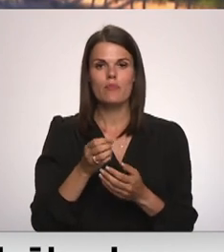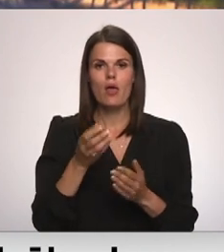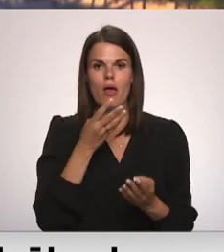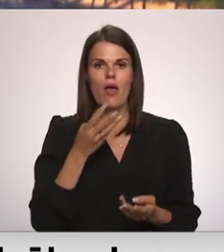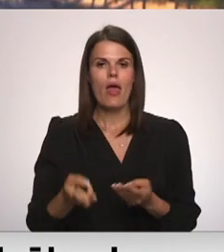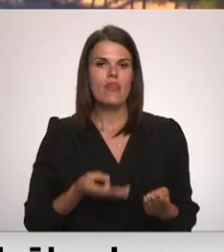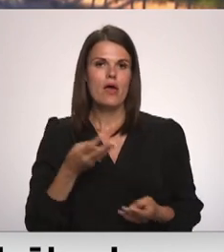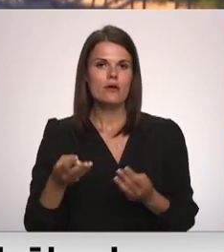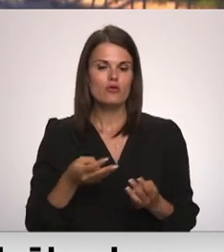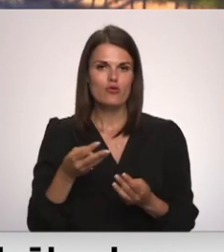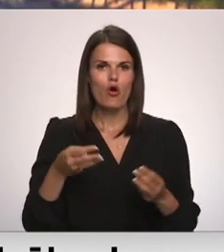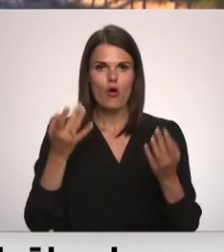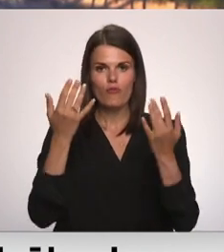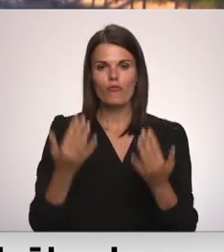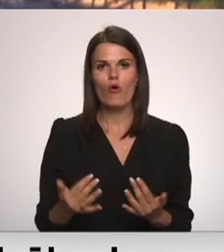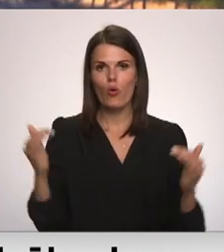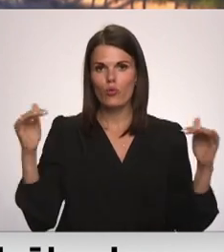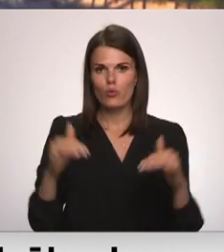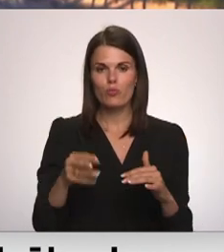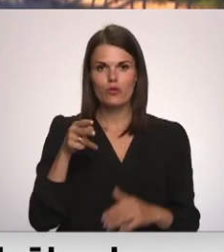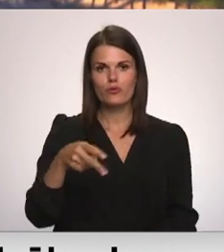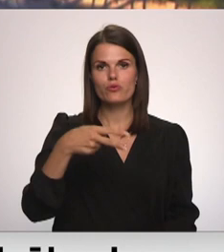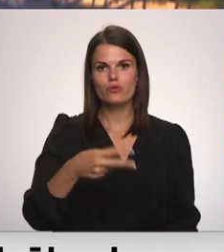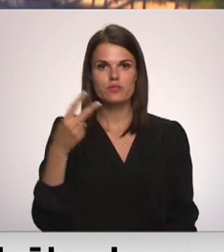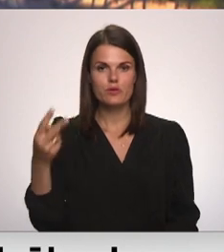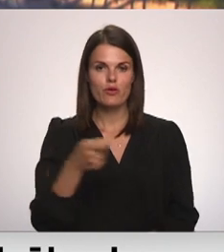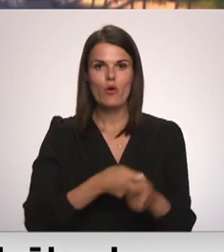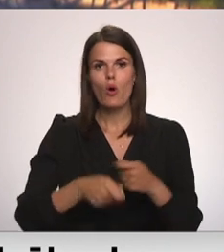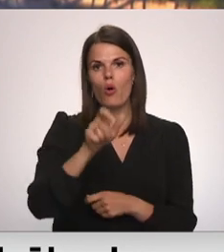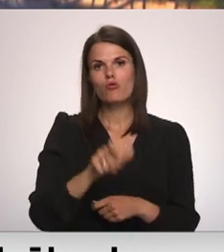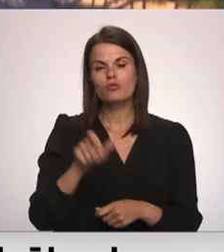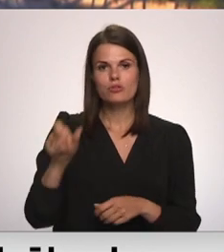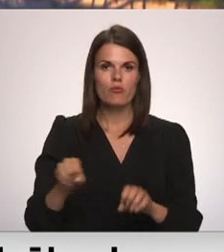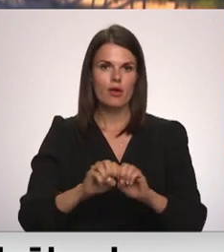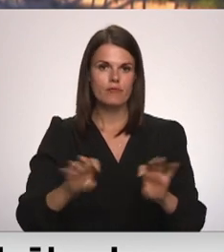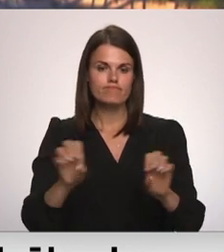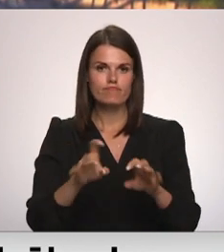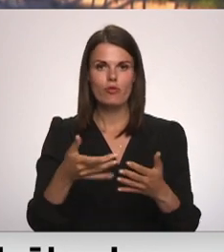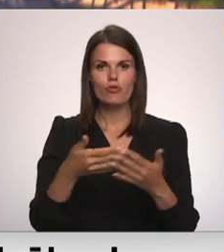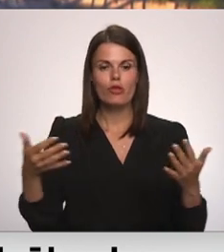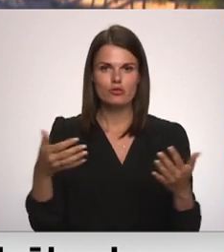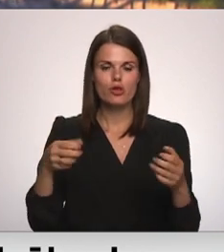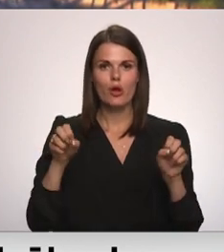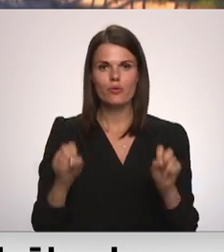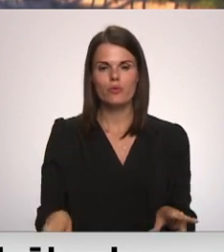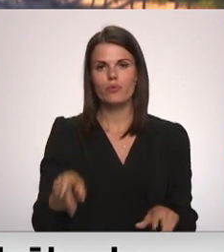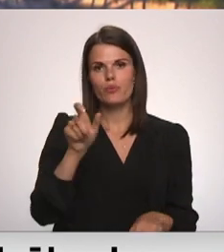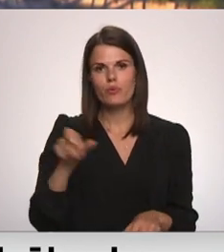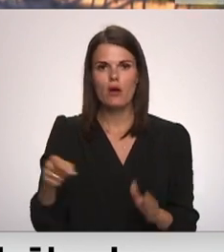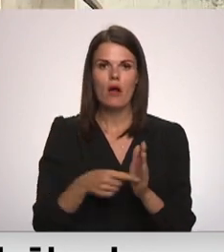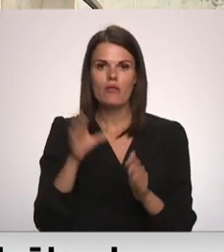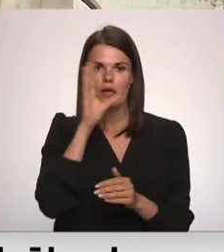fórumā 2022. Uzņēmējus par dažādām iespējām informēja vairāk nekā 10 nozares eksperti. Par to Iļa Koziņs.